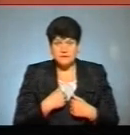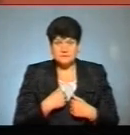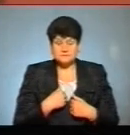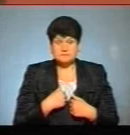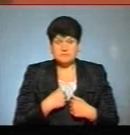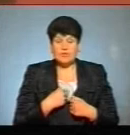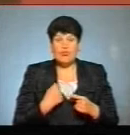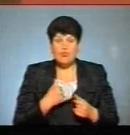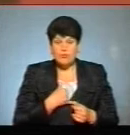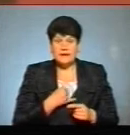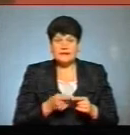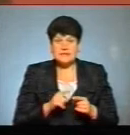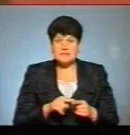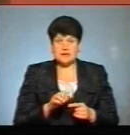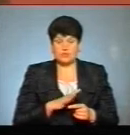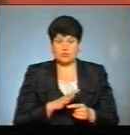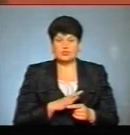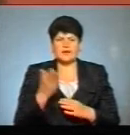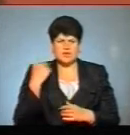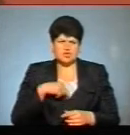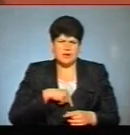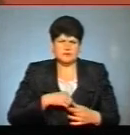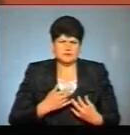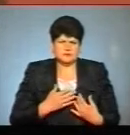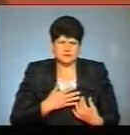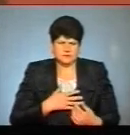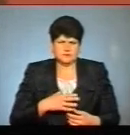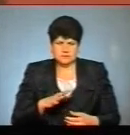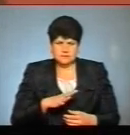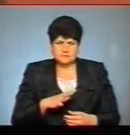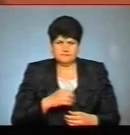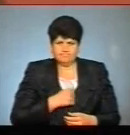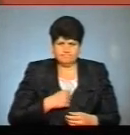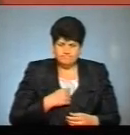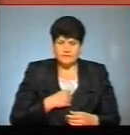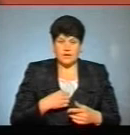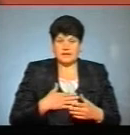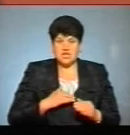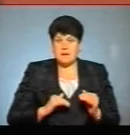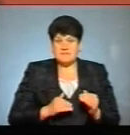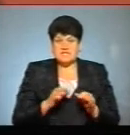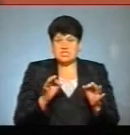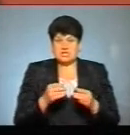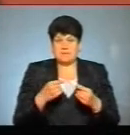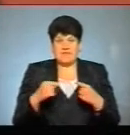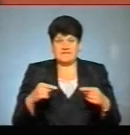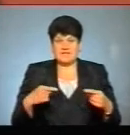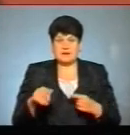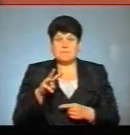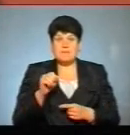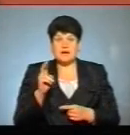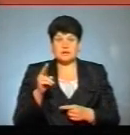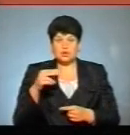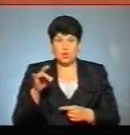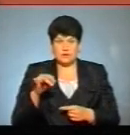в мене це було, скажімо, воно назрівало, кипіло, тому що, ну, наприклад, наш бізнес, ну, нічим не відрізняється від Макдональдса, просто нічим.